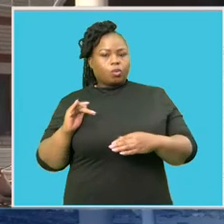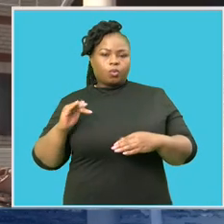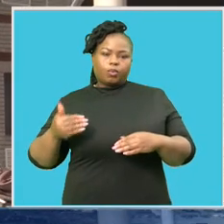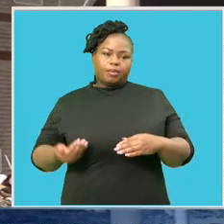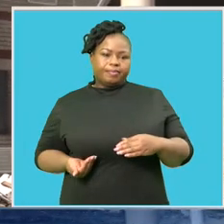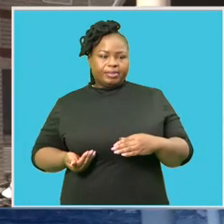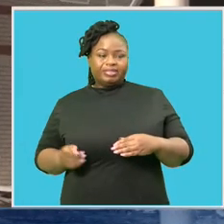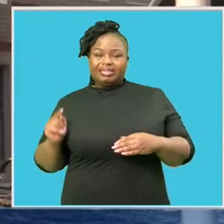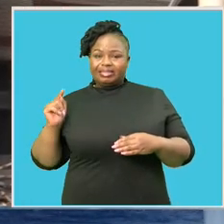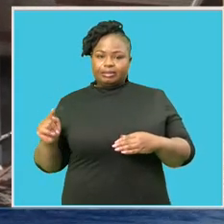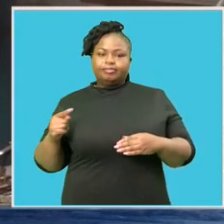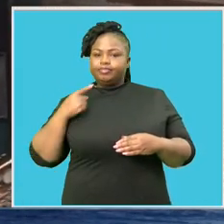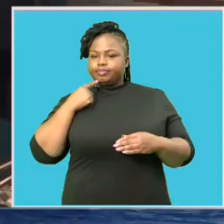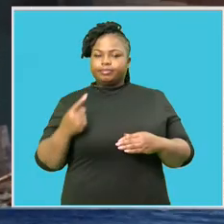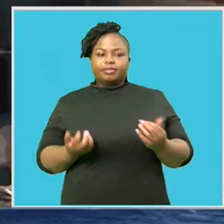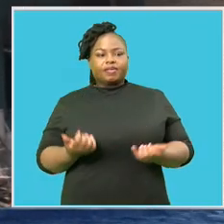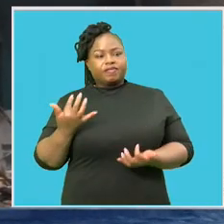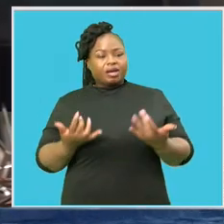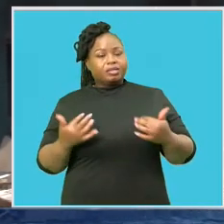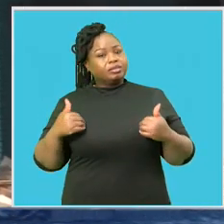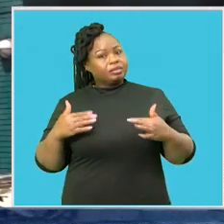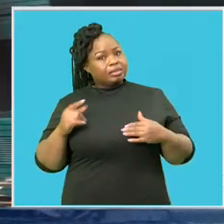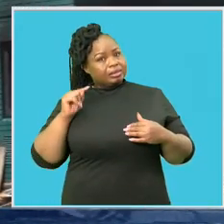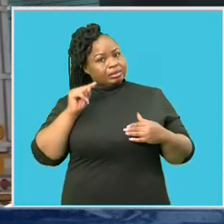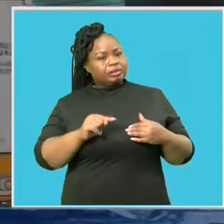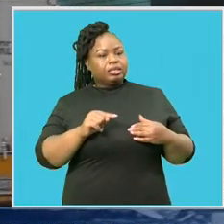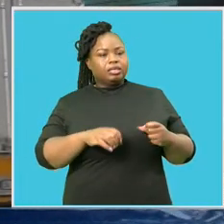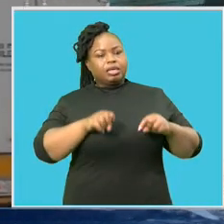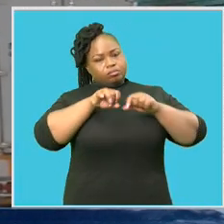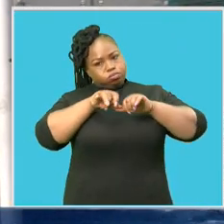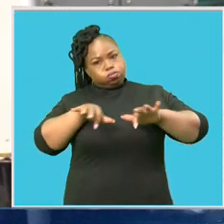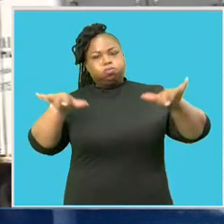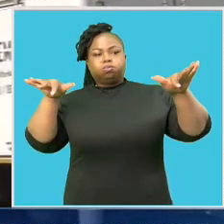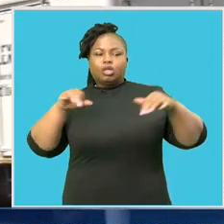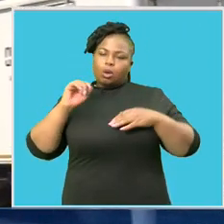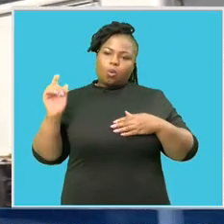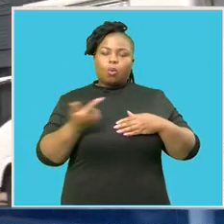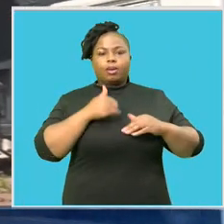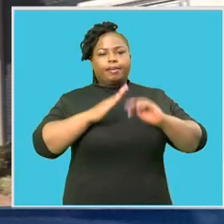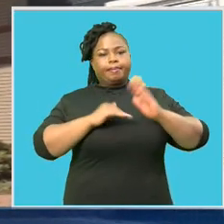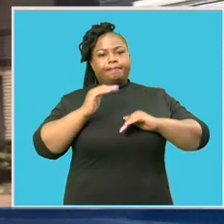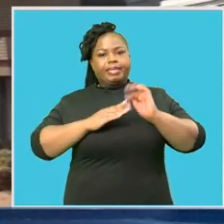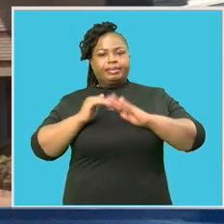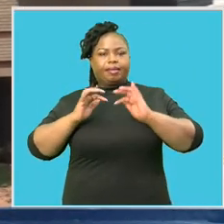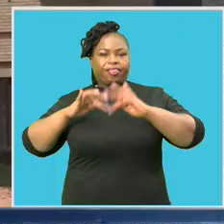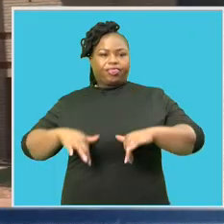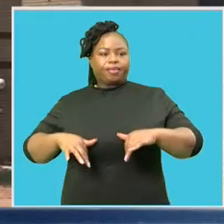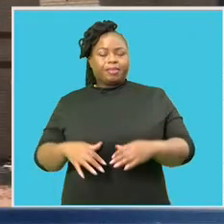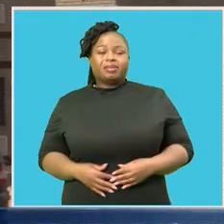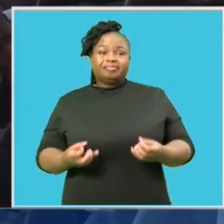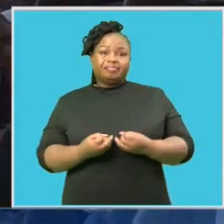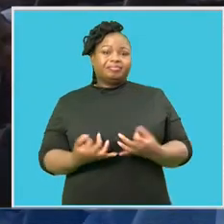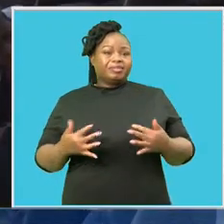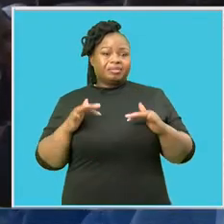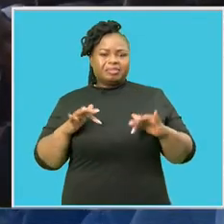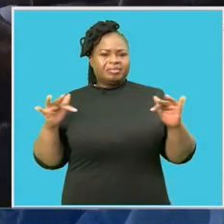oyedwa ekukholakala ukuthi umlilo uqale egumbini lakho abese okheleka kwagcina sokusha ibhilidi lonke. Lesi sigameko sishinqwaba